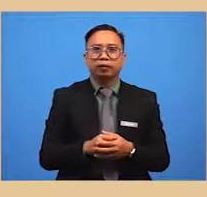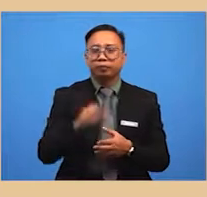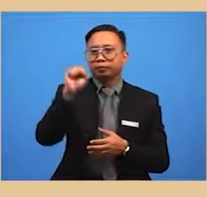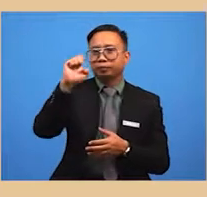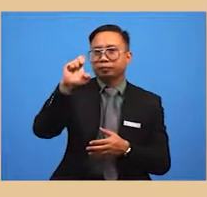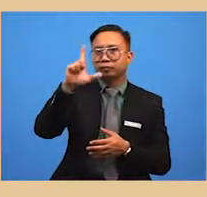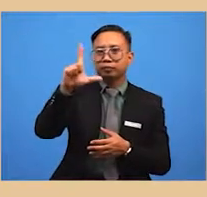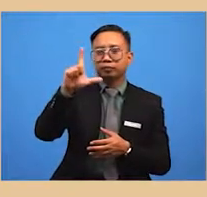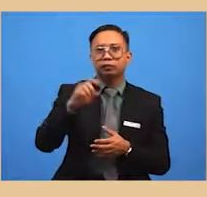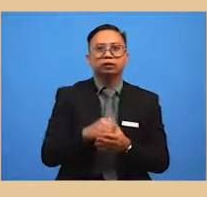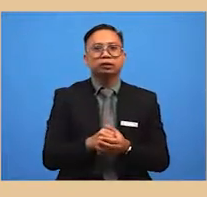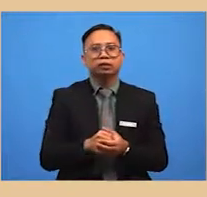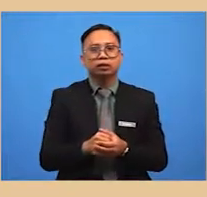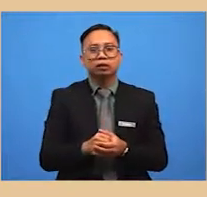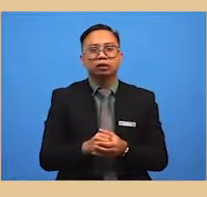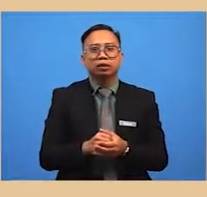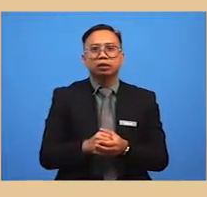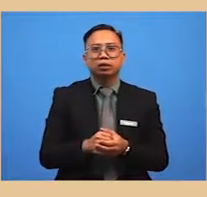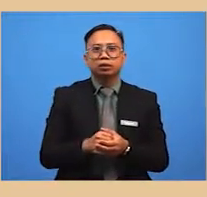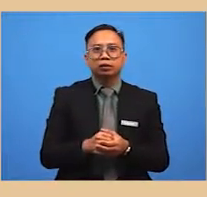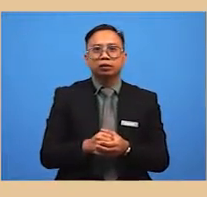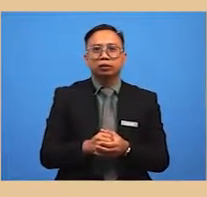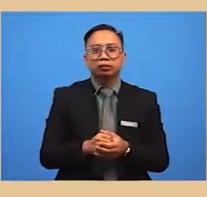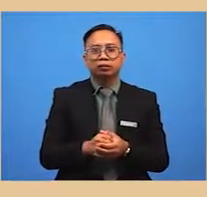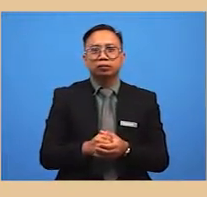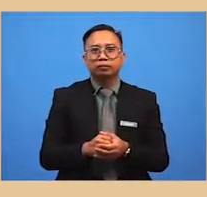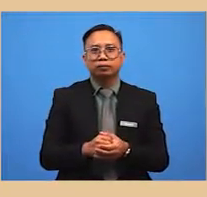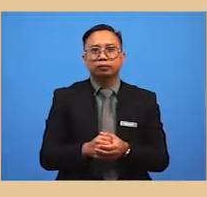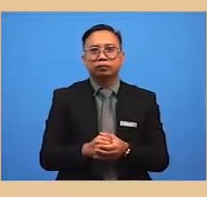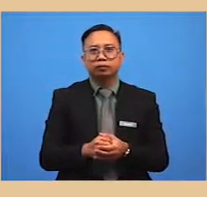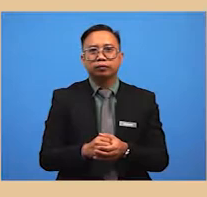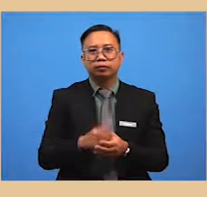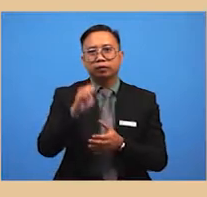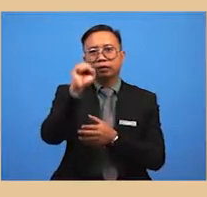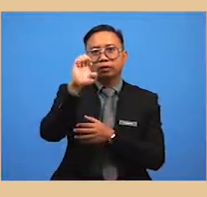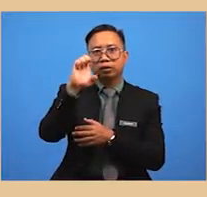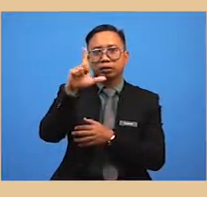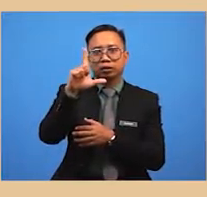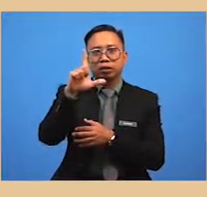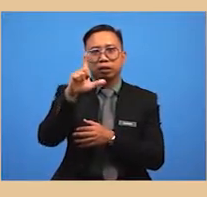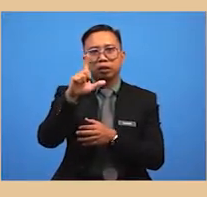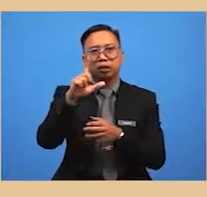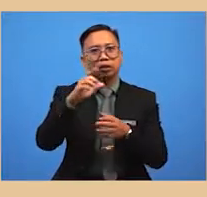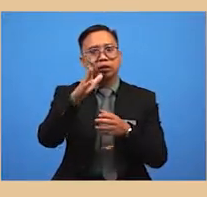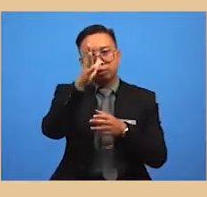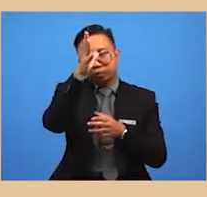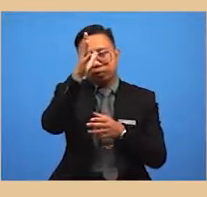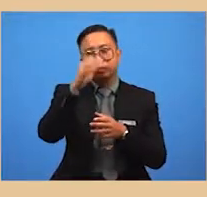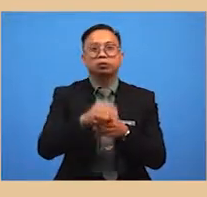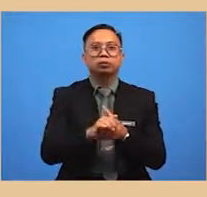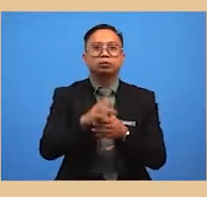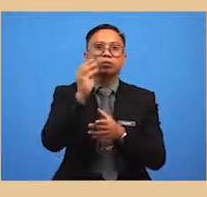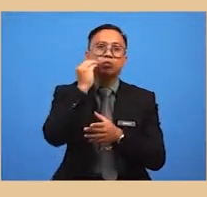sel mikrospora yang bersifat diploid. Sel induk de bunga yang